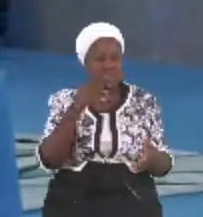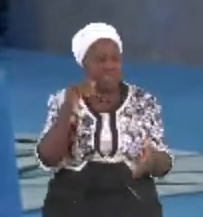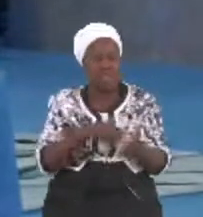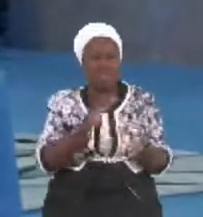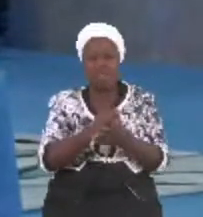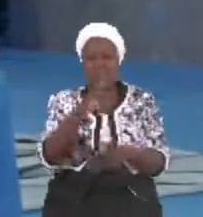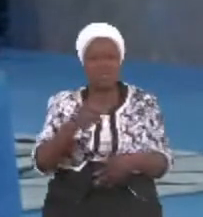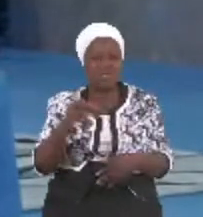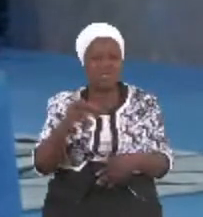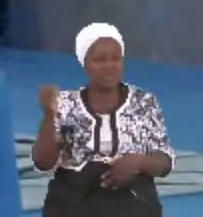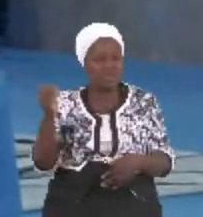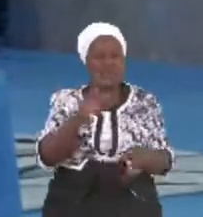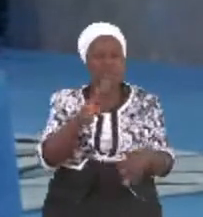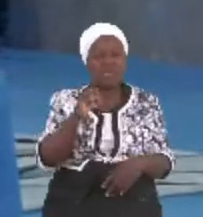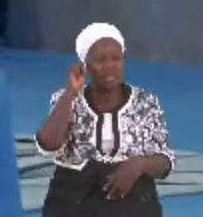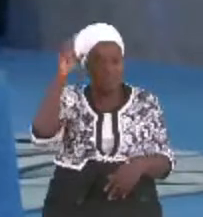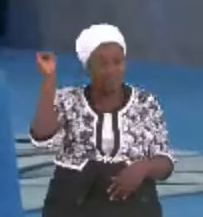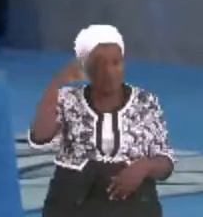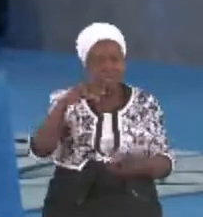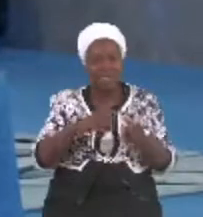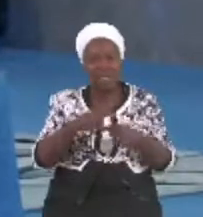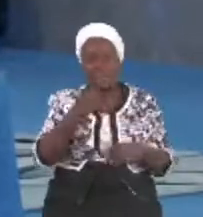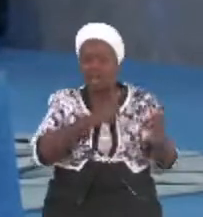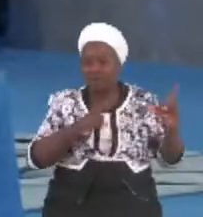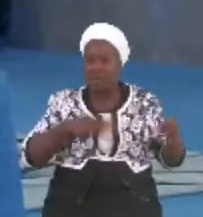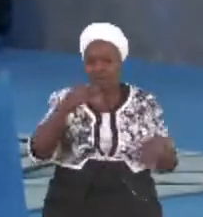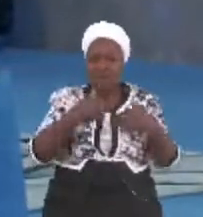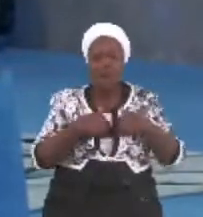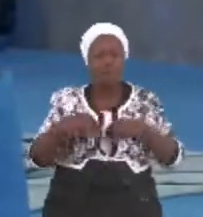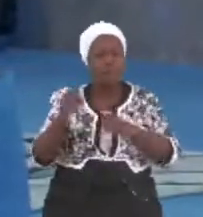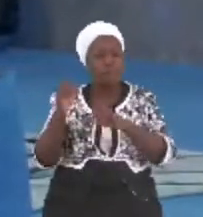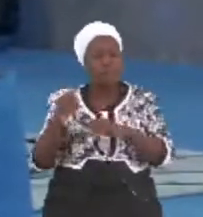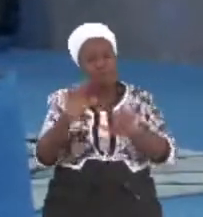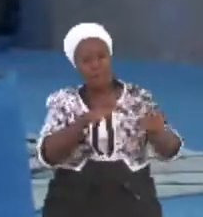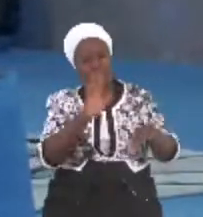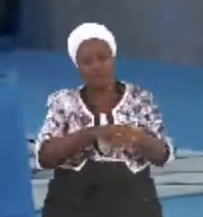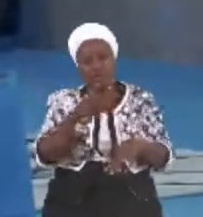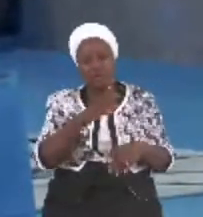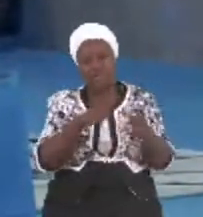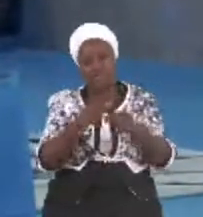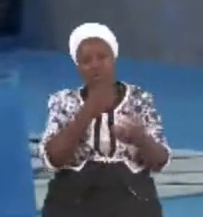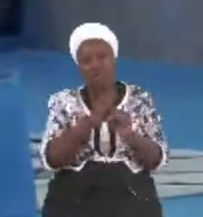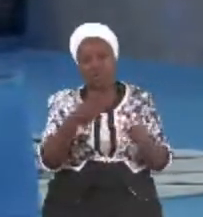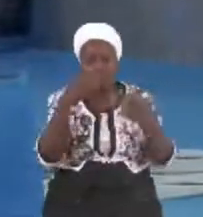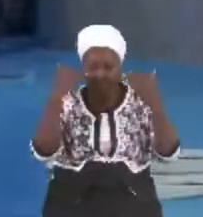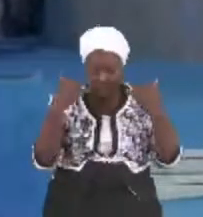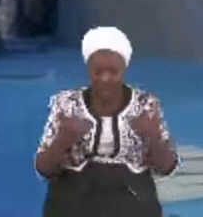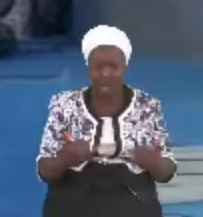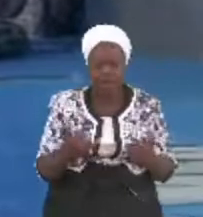plus les reprendre. Et le Seigneur aura pitié de toi. Il va te sauver maintenant.